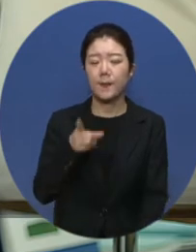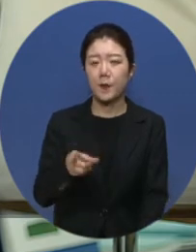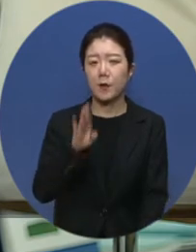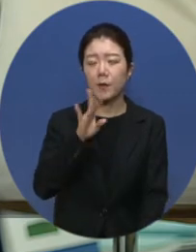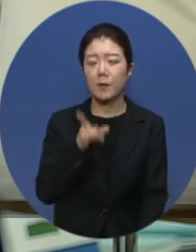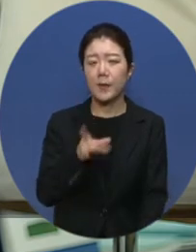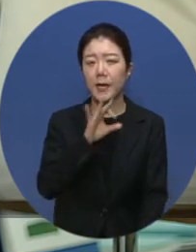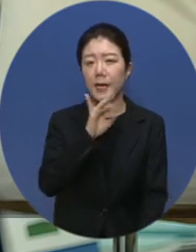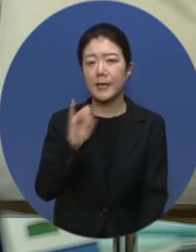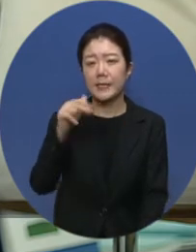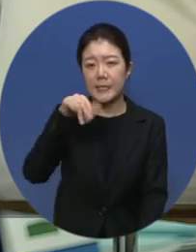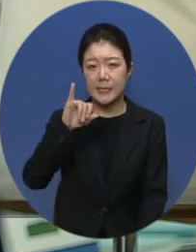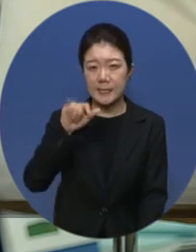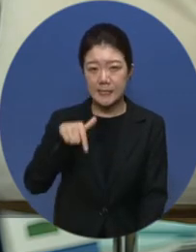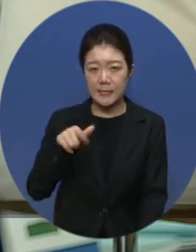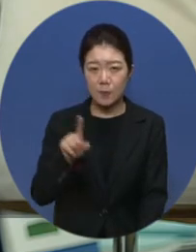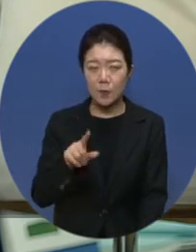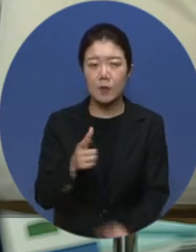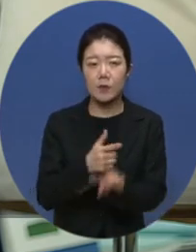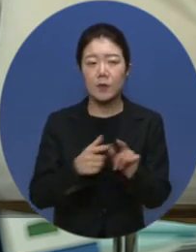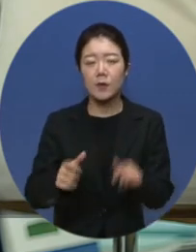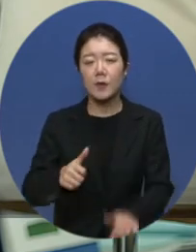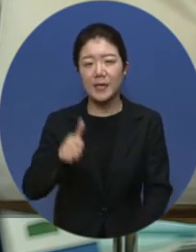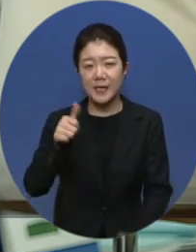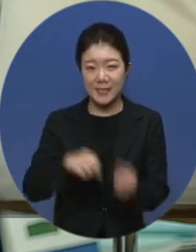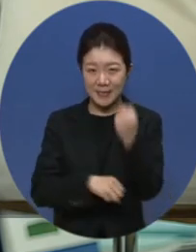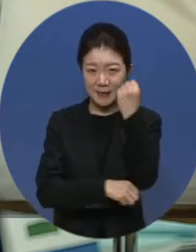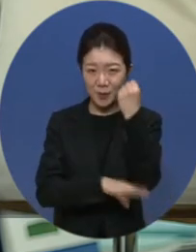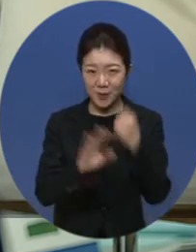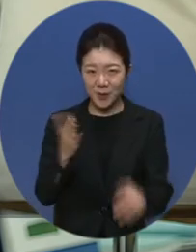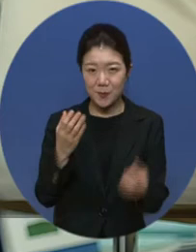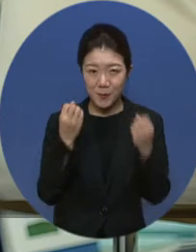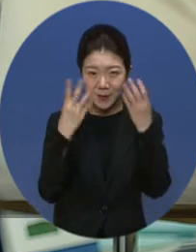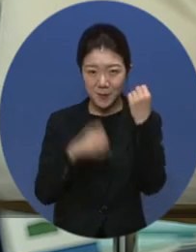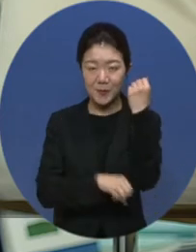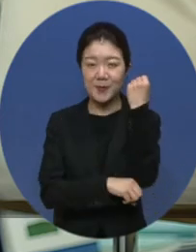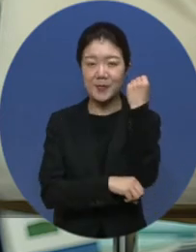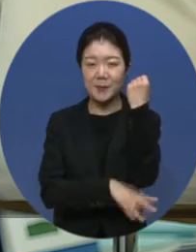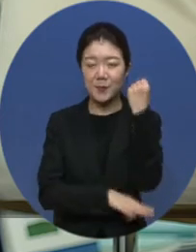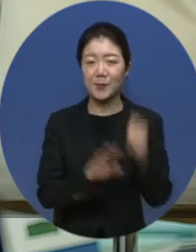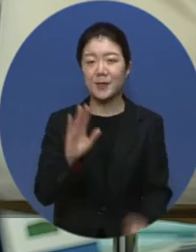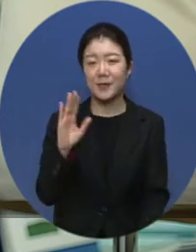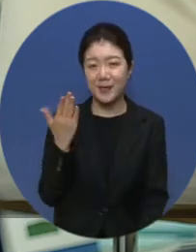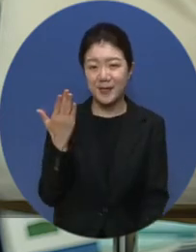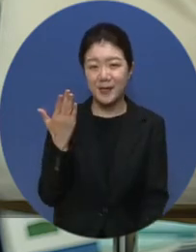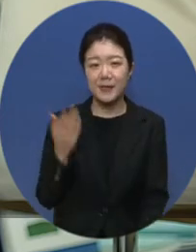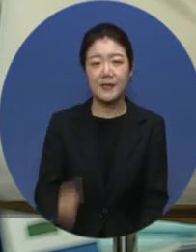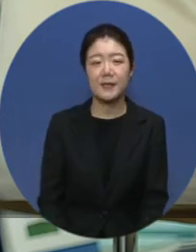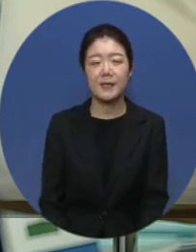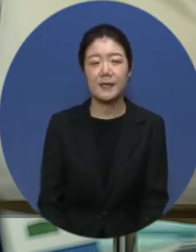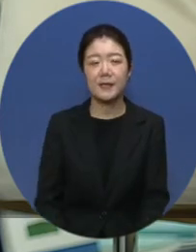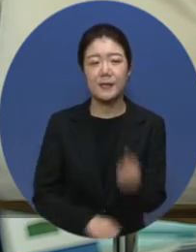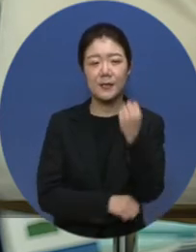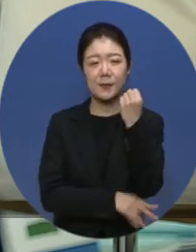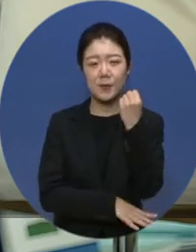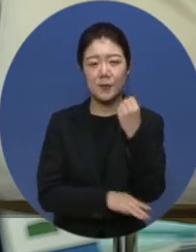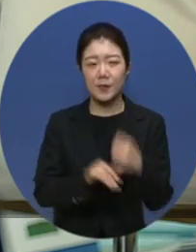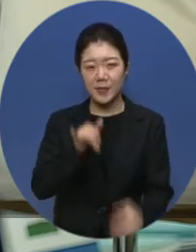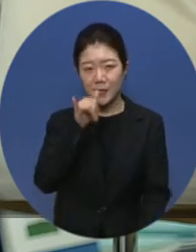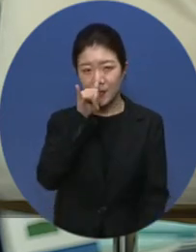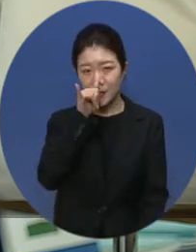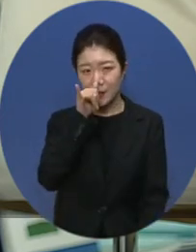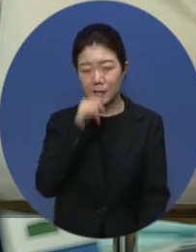잡은 거는 더 나은 베이직이기도 하고 또 새로운 베이직이기도 하거든요. 그러니까 기존에 있는